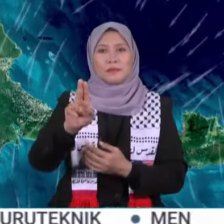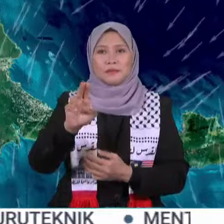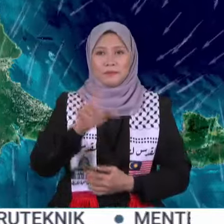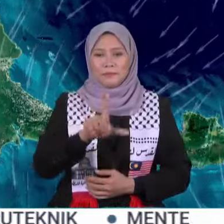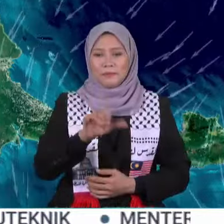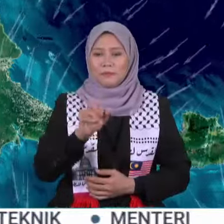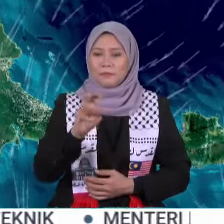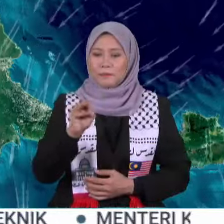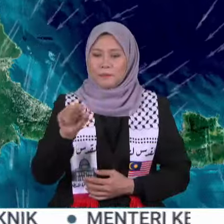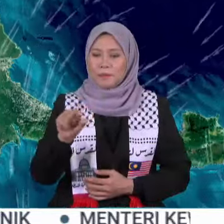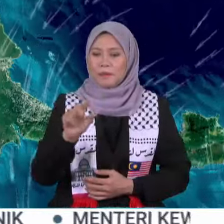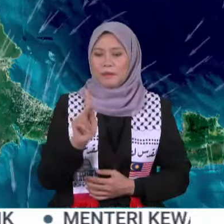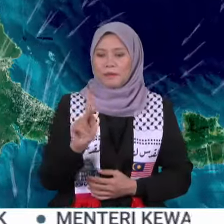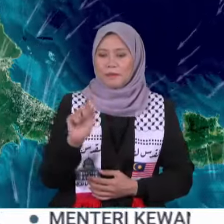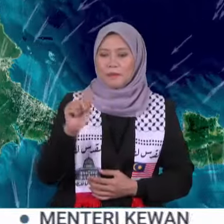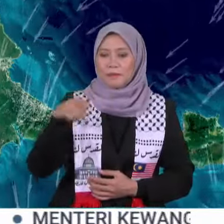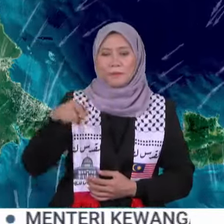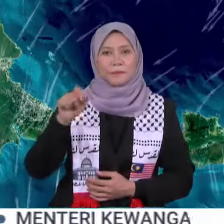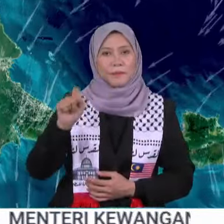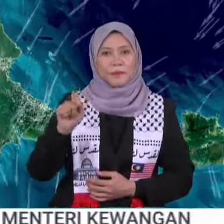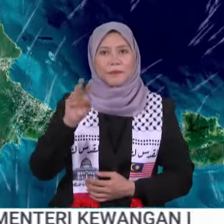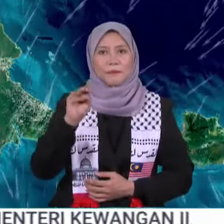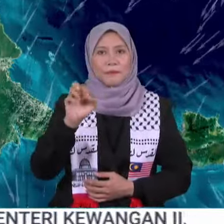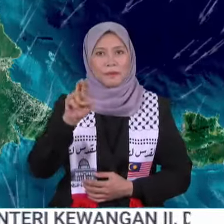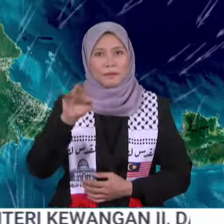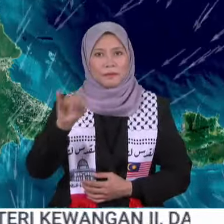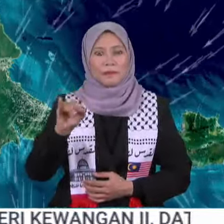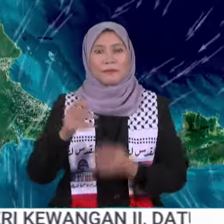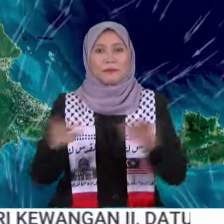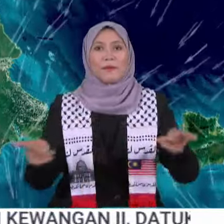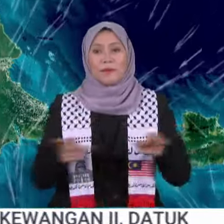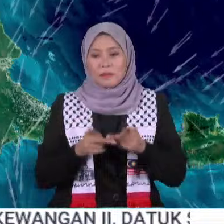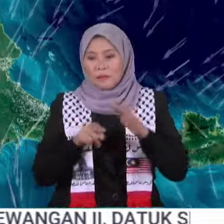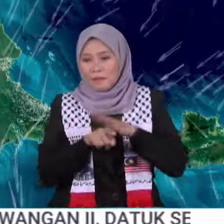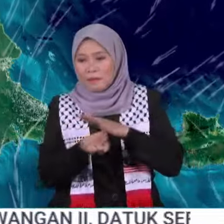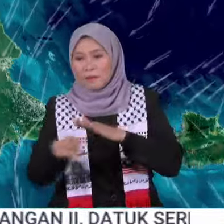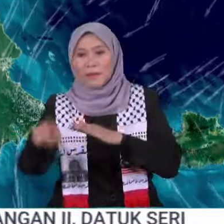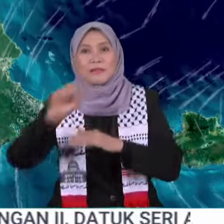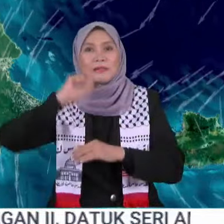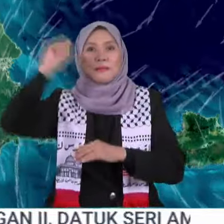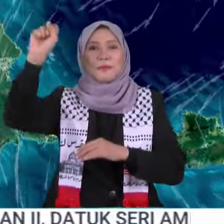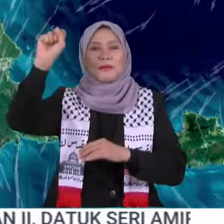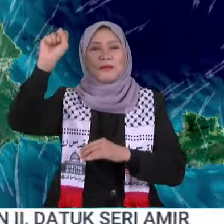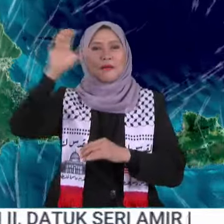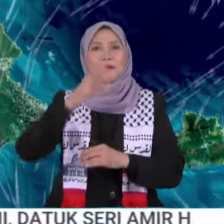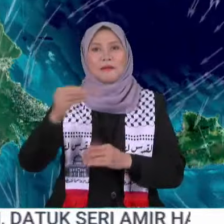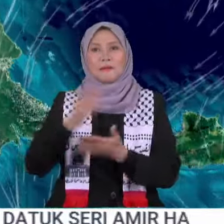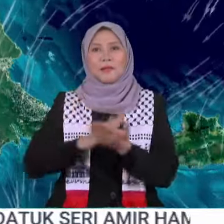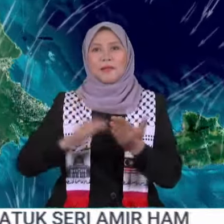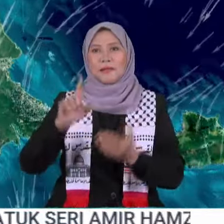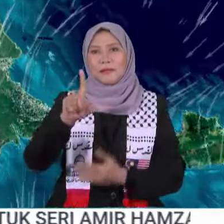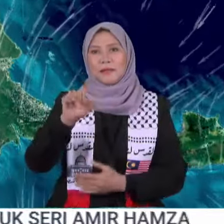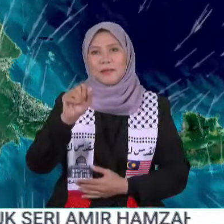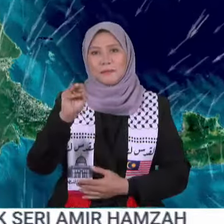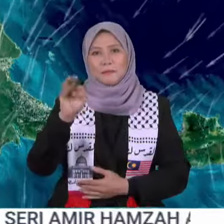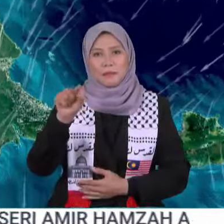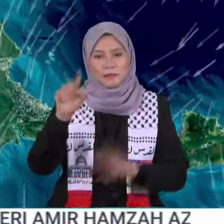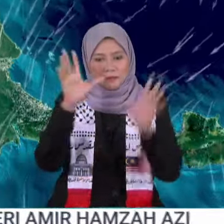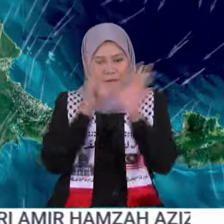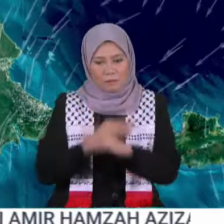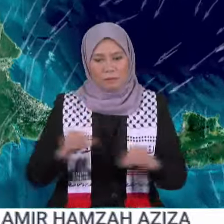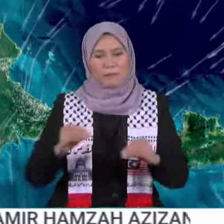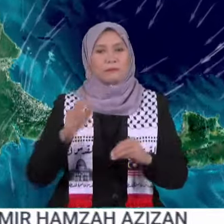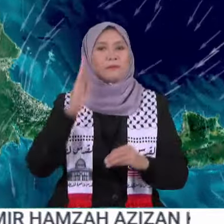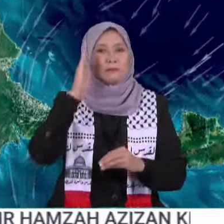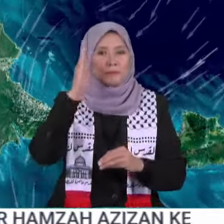Limbang, Kapit dan juga Miri. Ribut petir yang berlaku untuk kawasan pedalaman negeri Sabah dan juga di sekitar bahagian Limbang, Sarawak juga